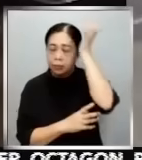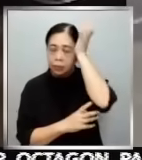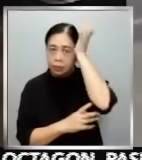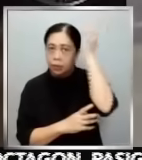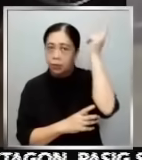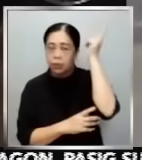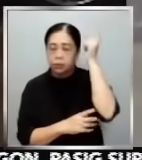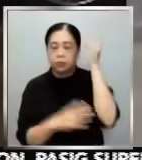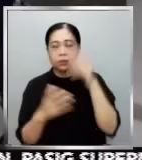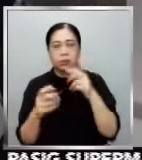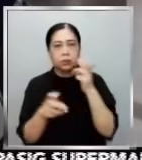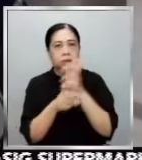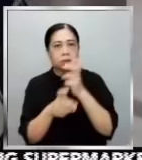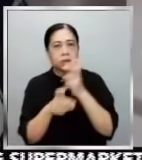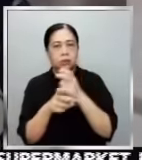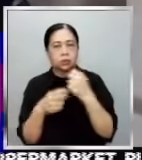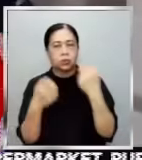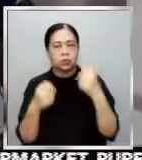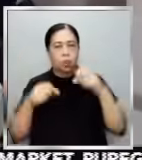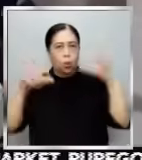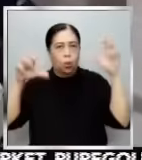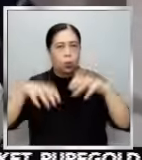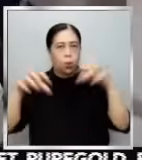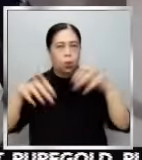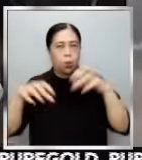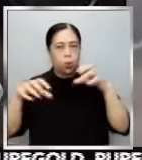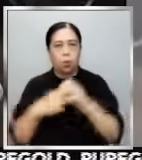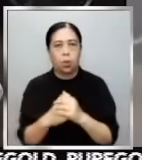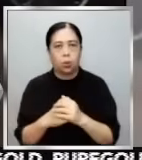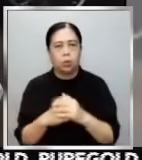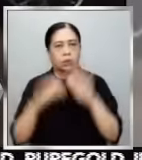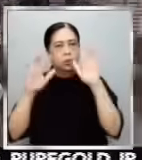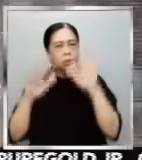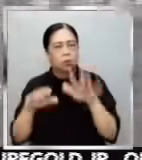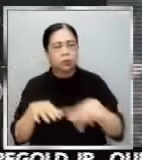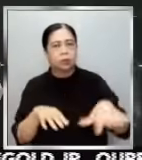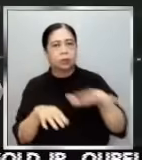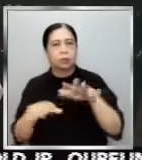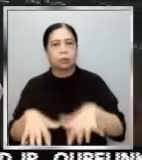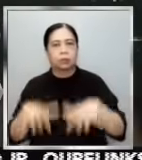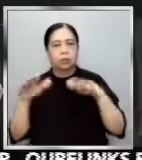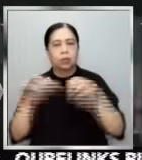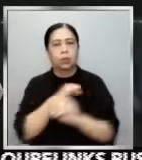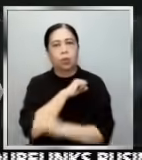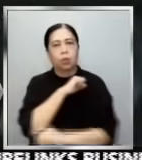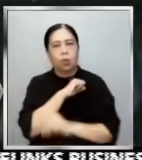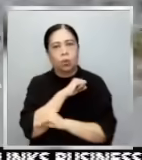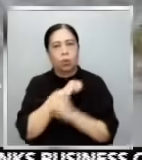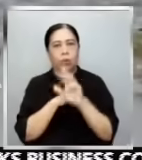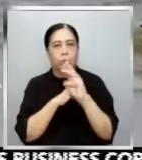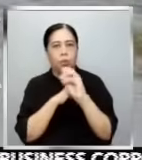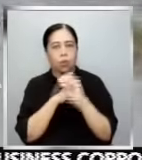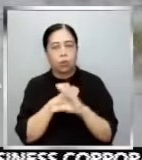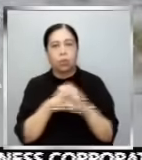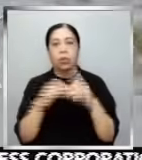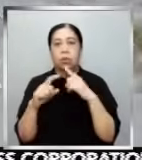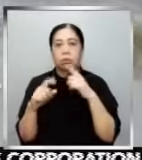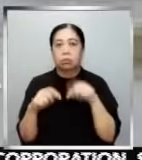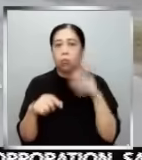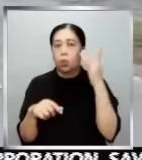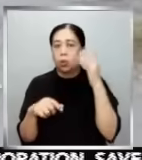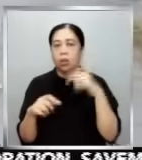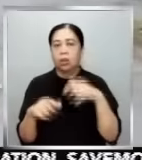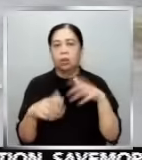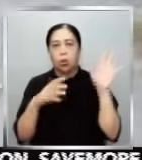motorista dahil sa malakas sa buhos ng ulan inulan din ang ilang bahagi ng ormok City ay sa pag-asa dahil ito sa hanging